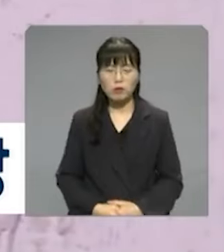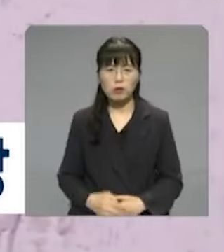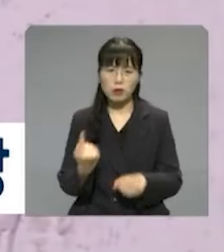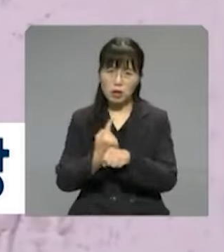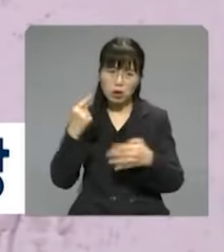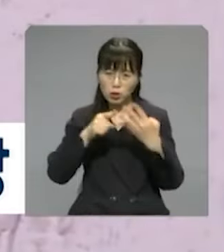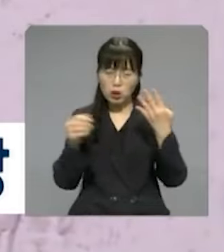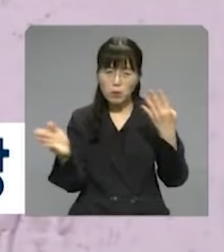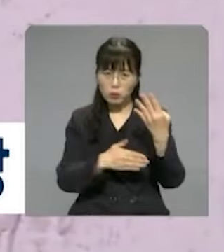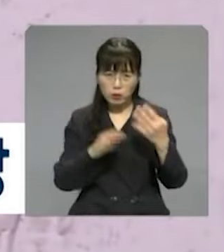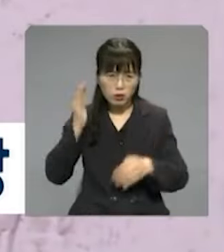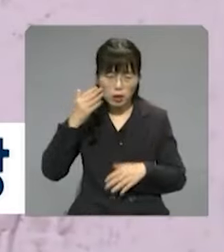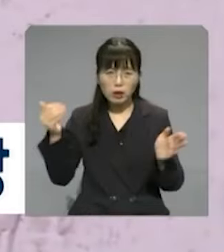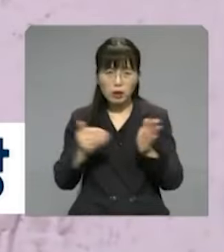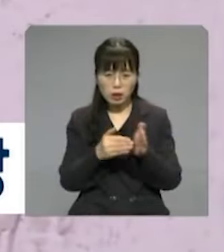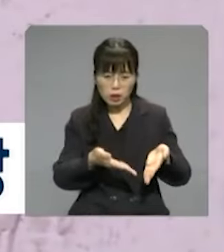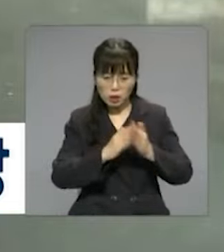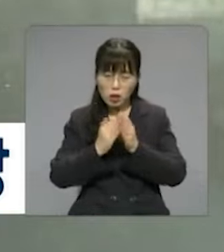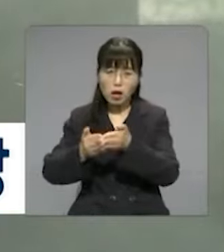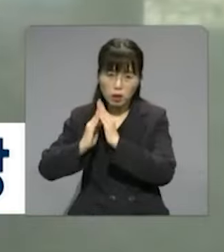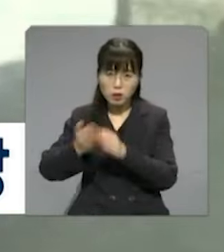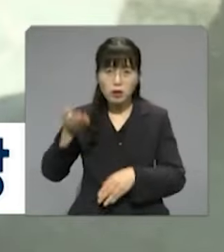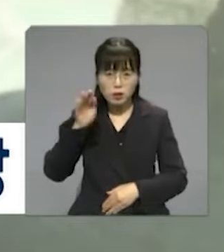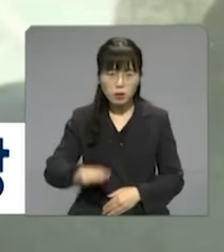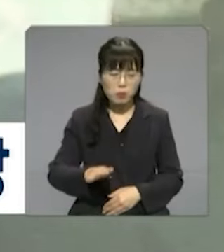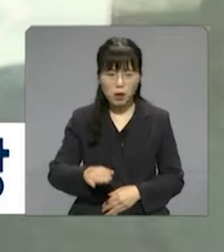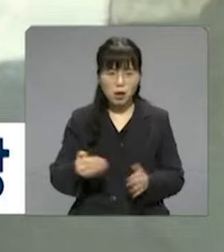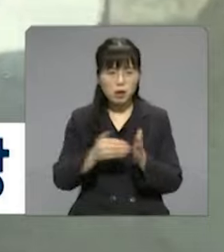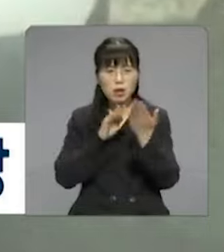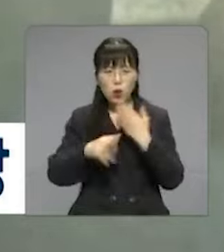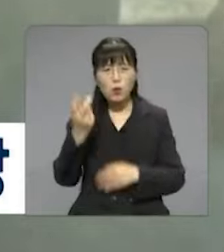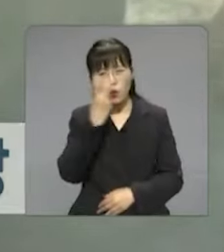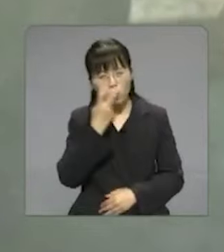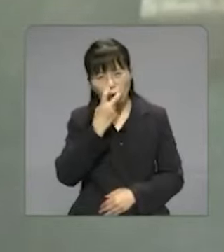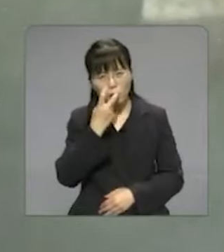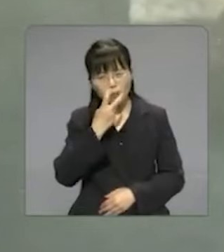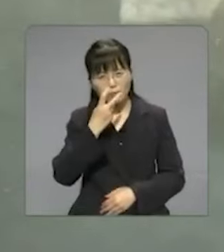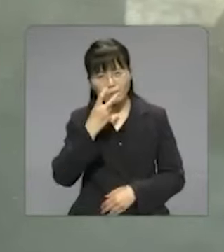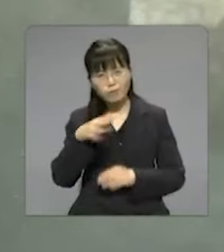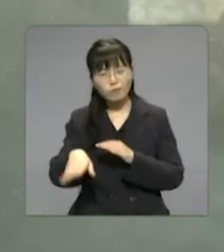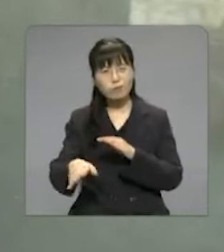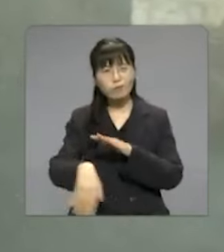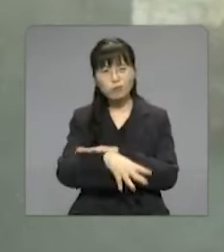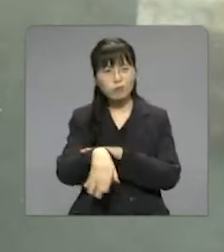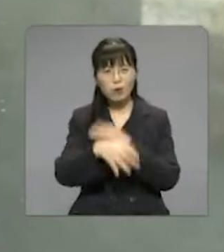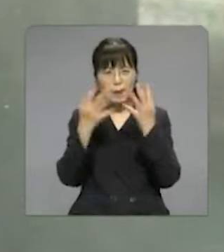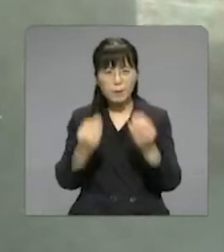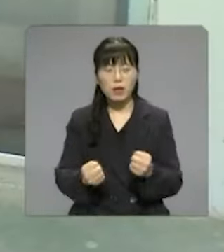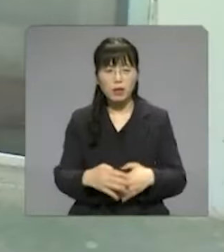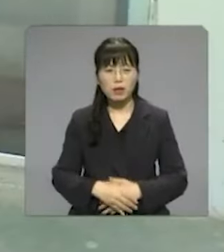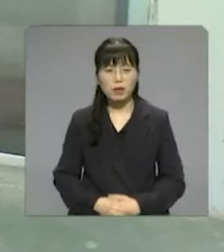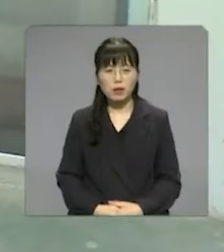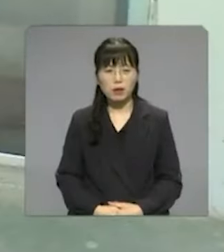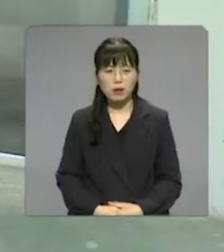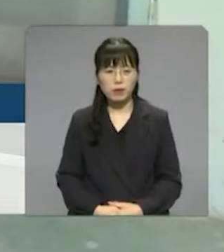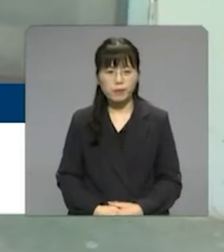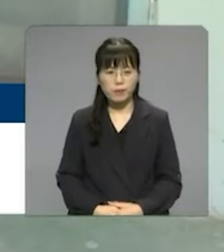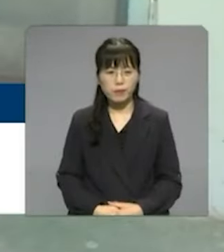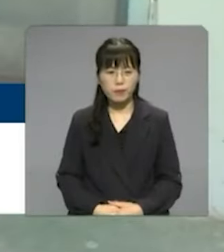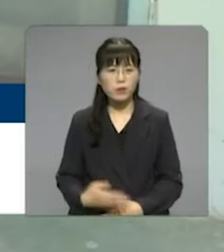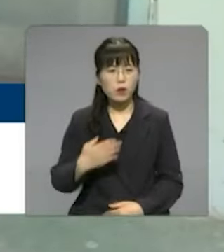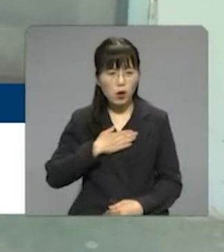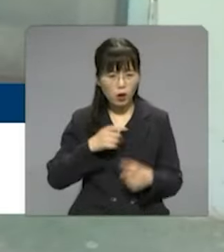지난해 4월부터 최근까지 설치는 해놨지만 사후 관리는 제때 이루어지지 않은 곳이 많습니다.